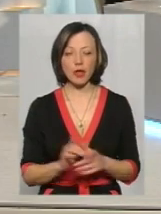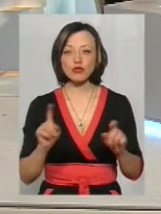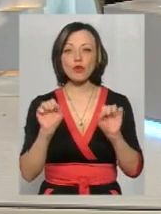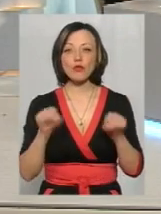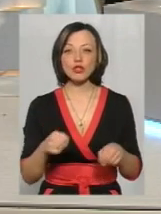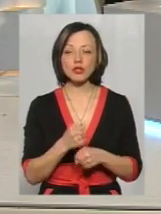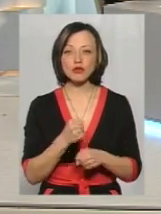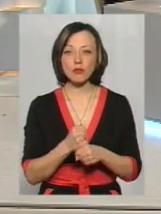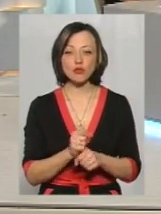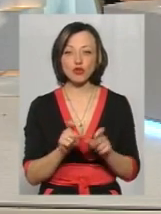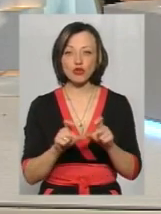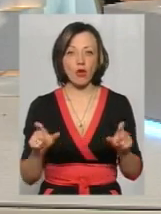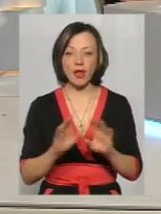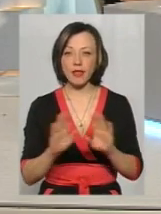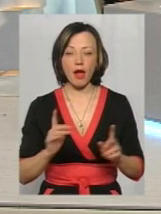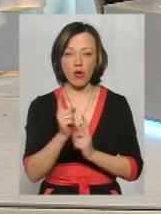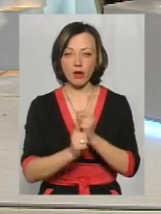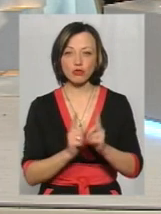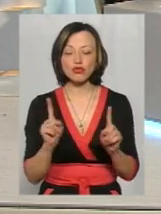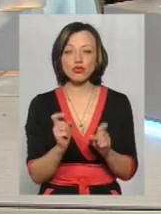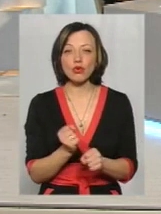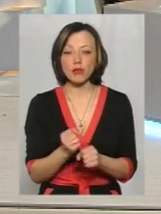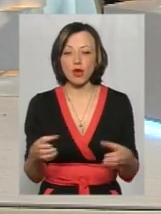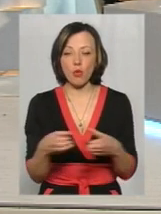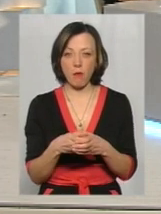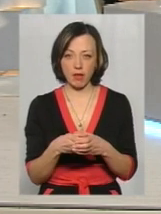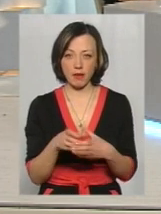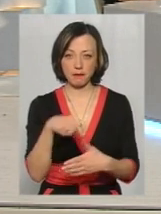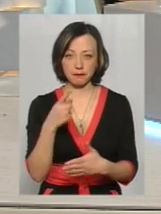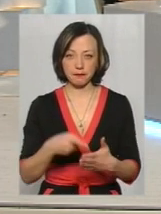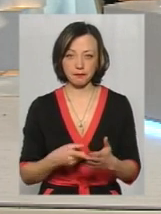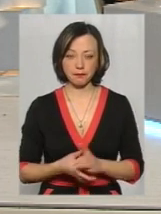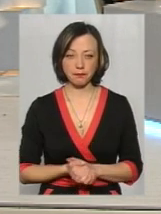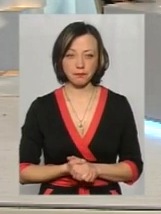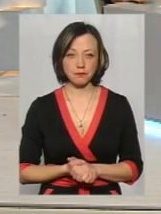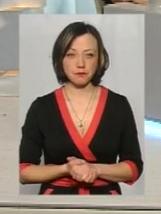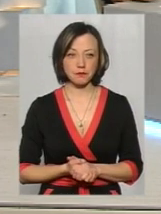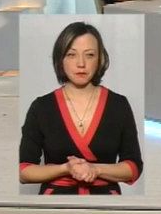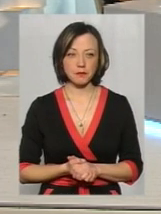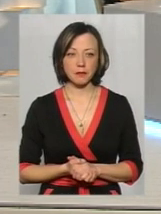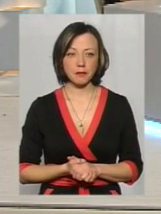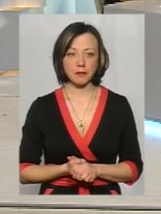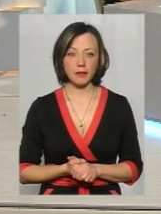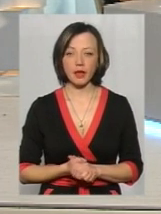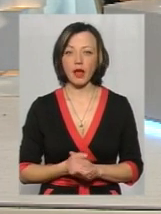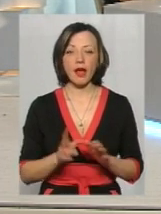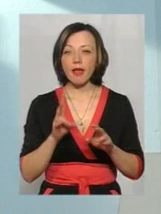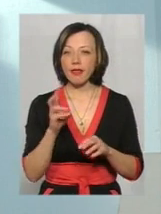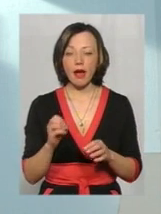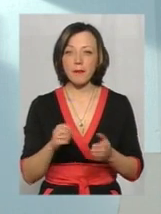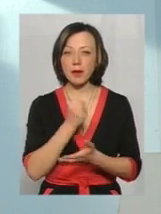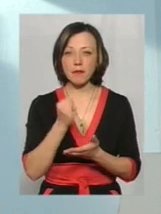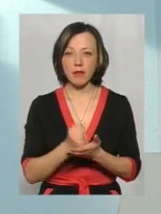не реорганізували сільську? От що громада може зробити для того, щоб залишити школу? Не приймати рішення